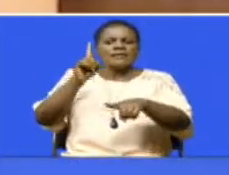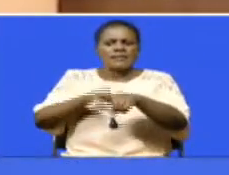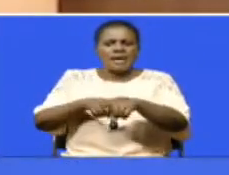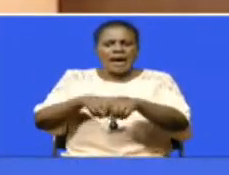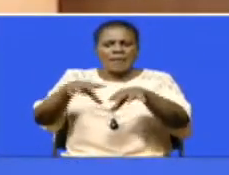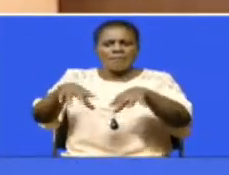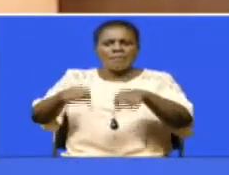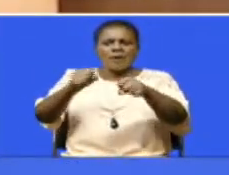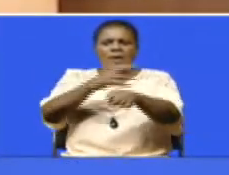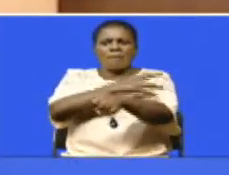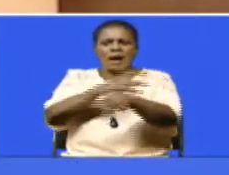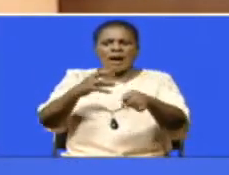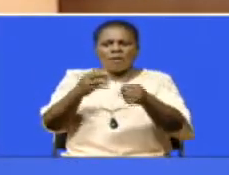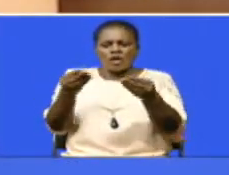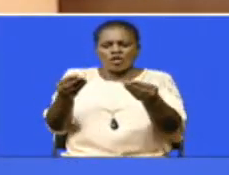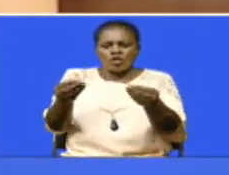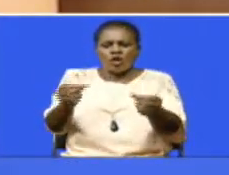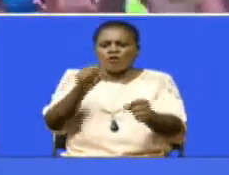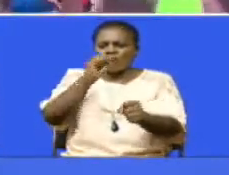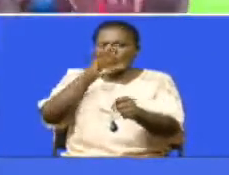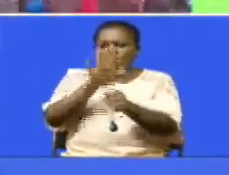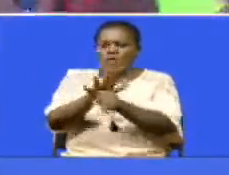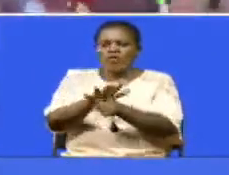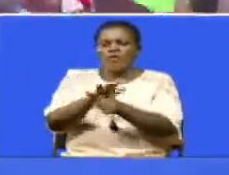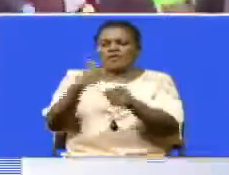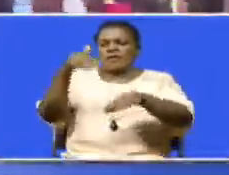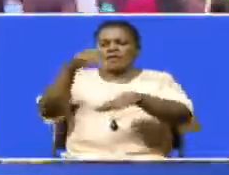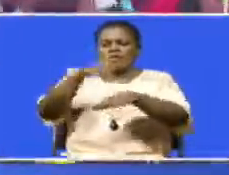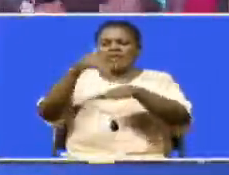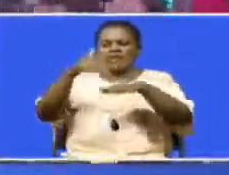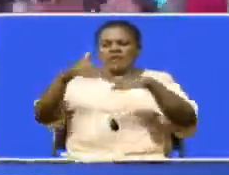take power they don't address the issues that affect the youth.